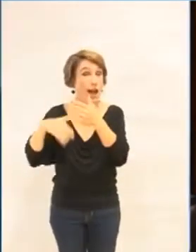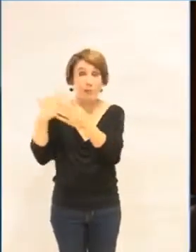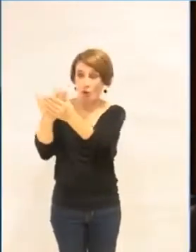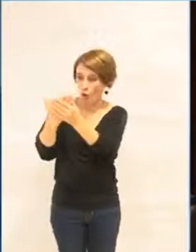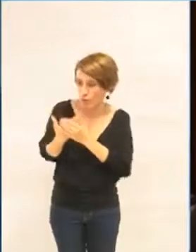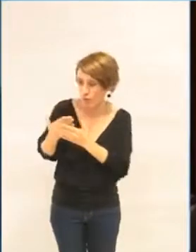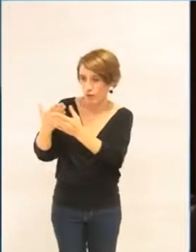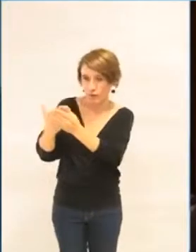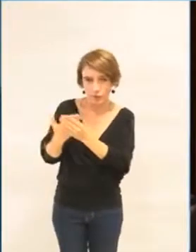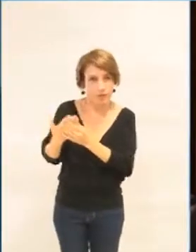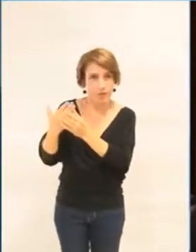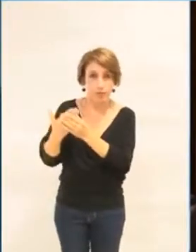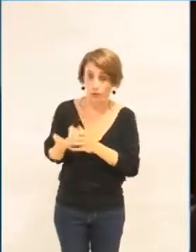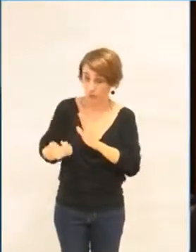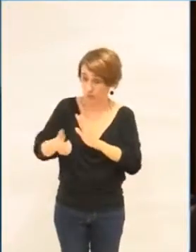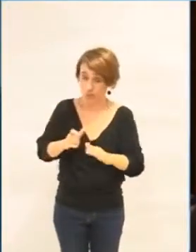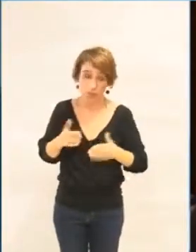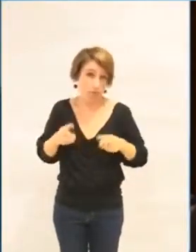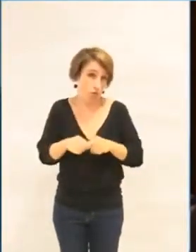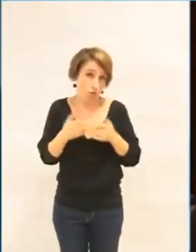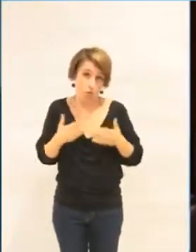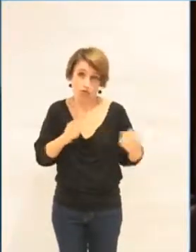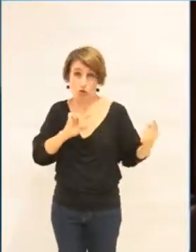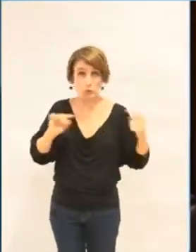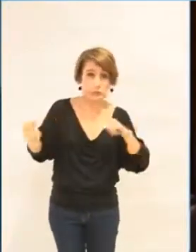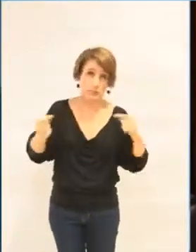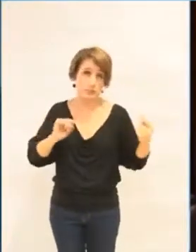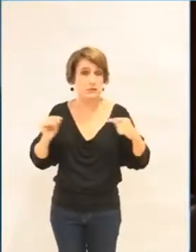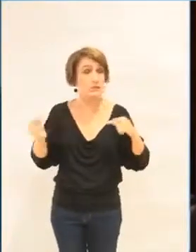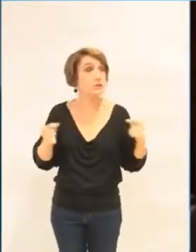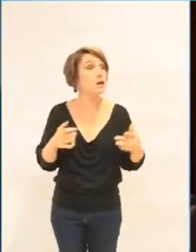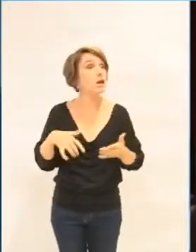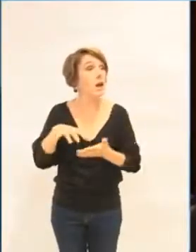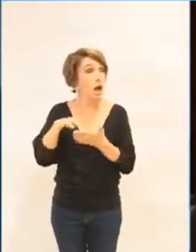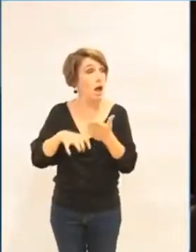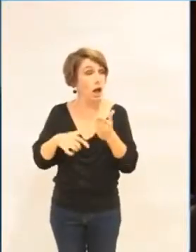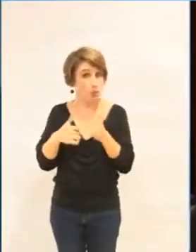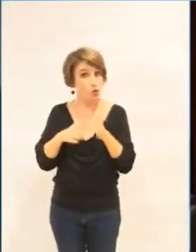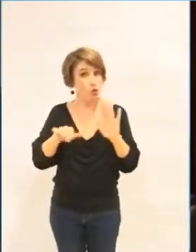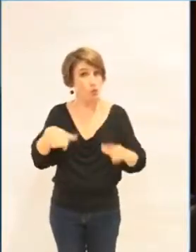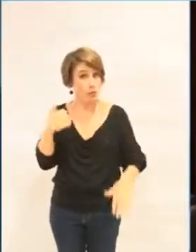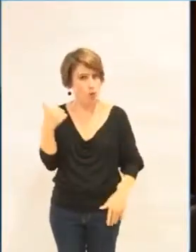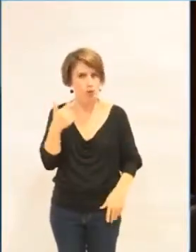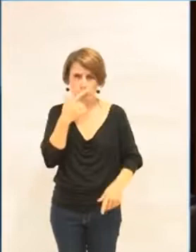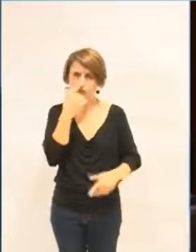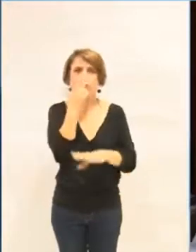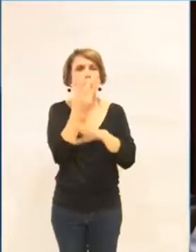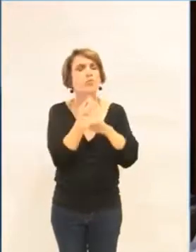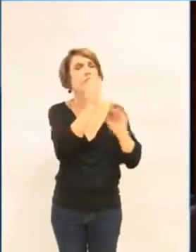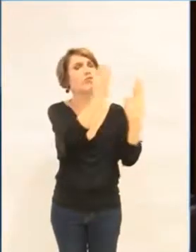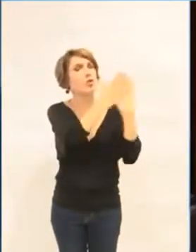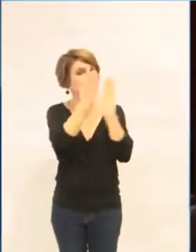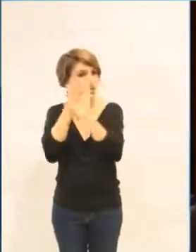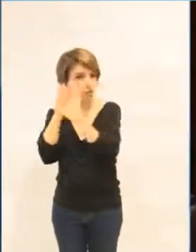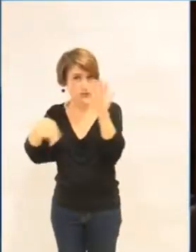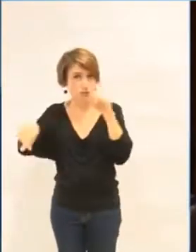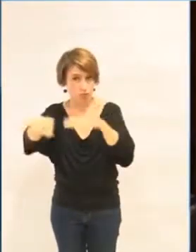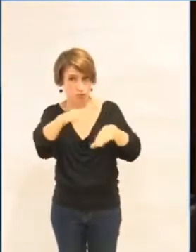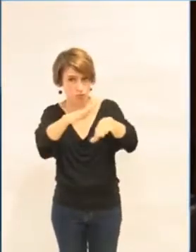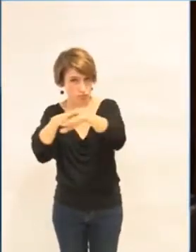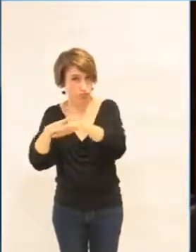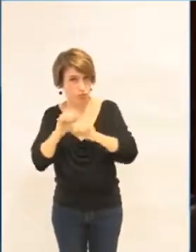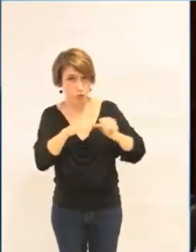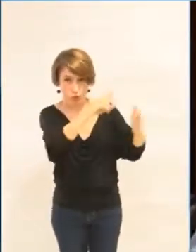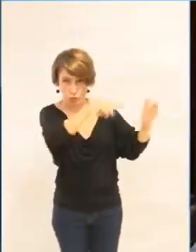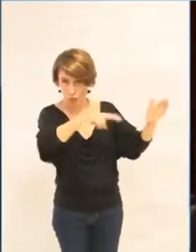parfois vifs, comme le rapport de 2011 que je vous invite à lire, il doit être archivé et donc disponible pour chacun,